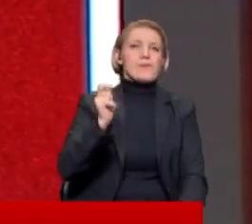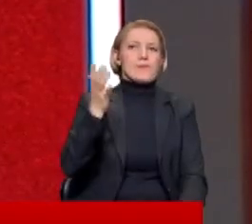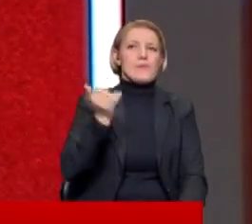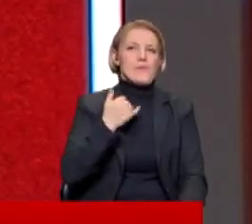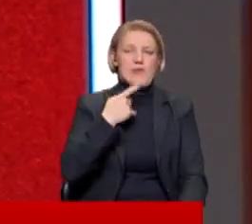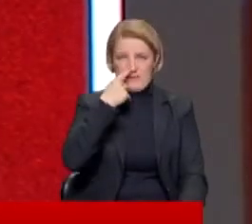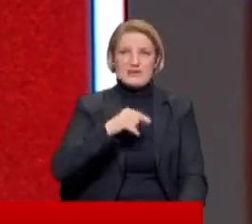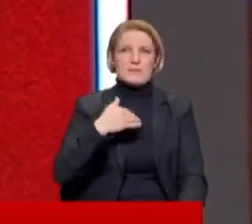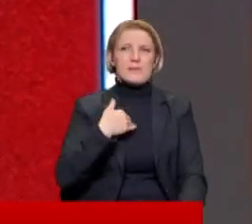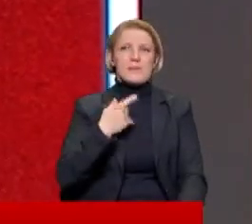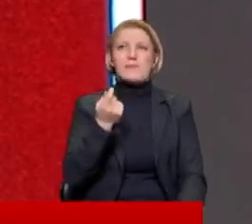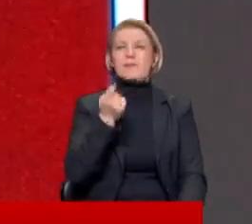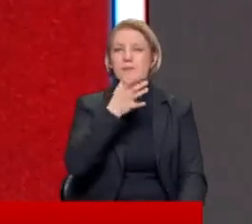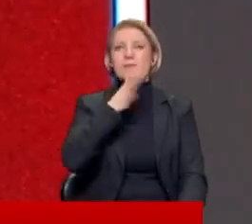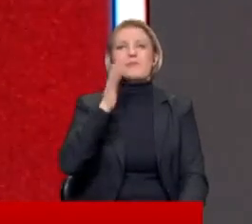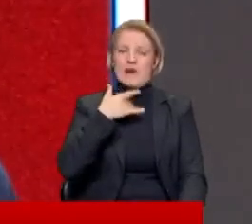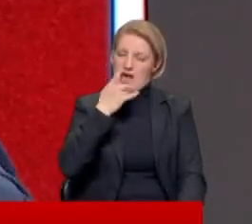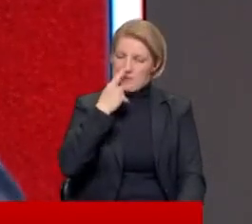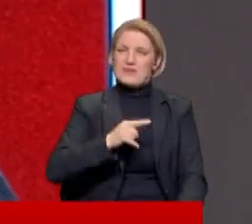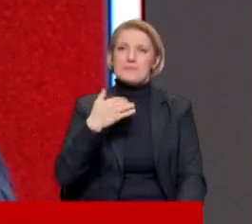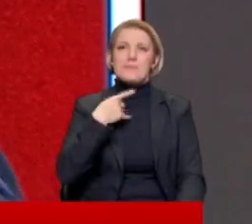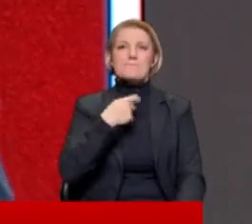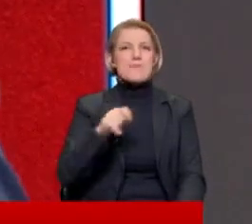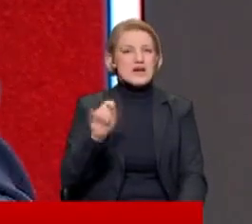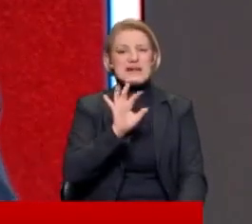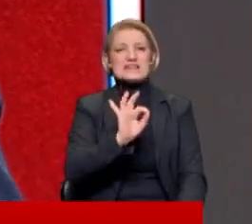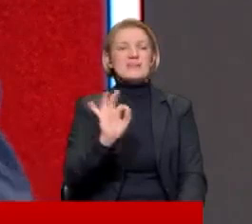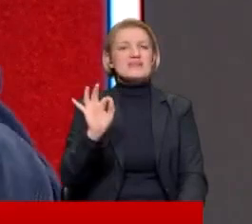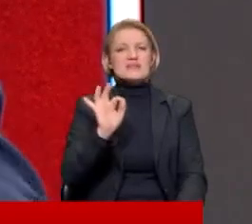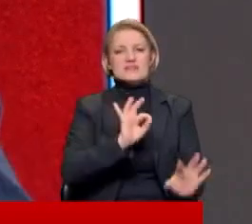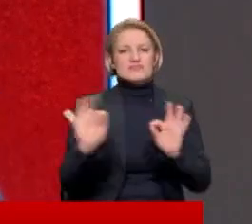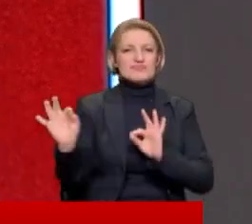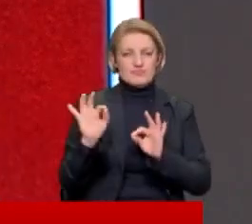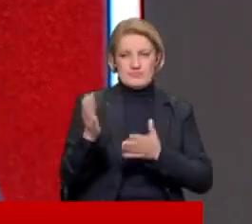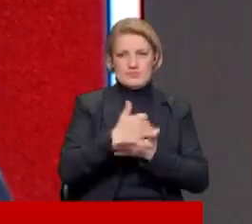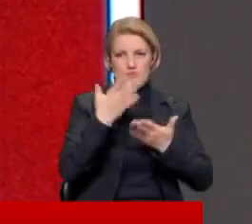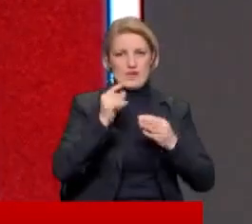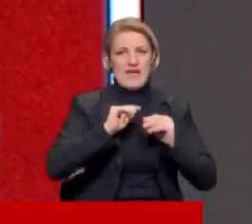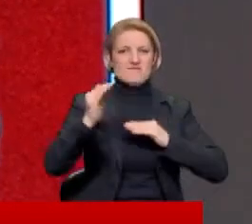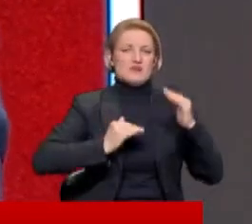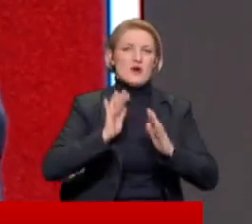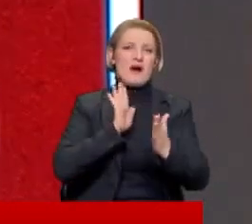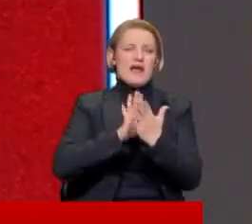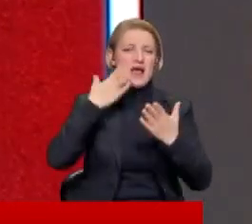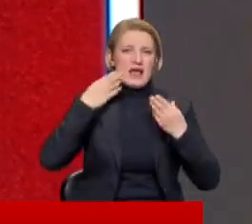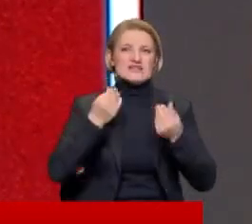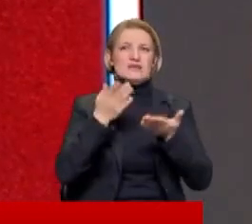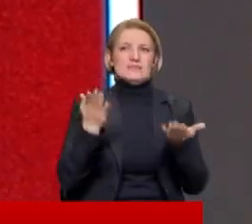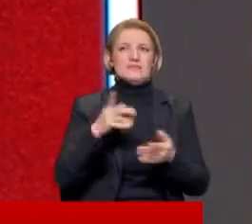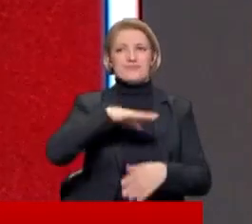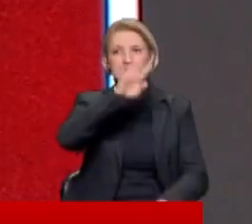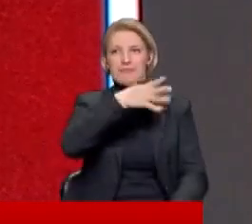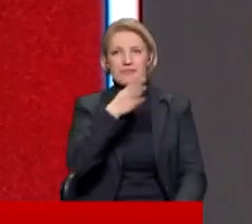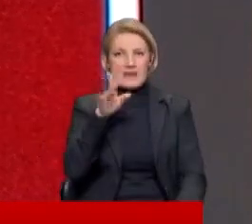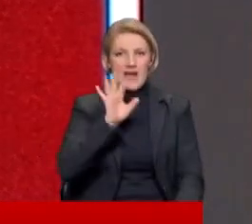alabiliyorsunuz. Ben eminim yani. Evet. Rakamları bilmesem de eminim. Evet. Çünkü maaşlı, sabit gelir olan herkes enflasyon karşısında ezilmiş durumda. Hatta onunla ilgili de bir grafiğimiz